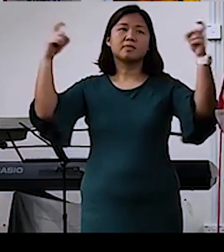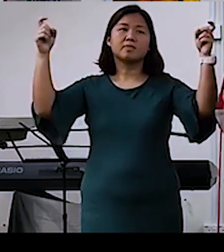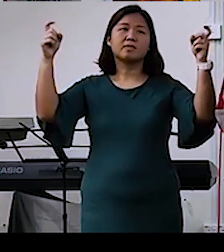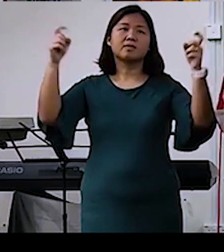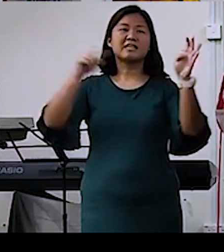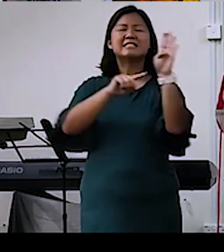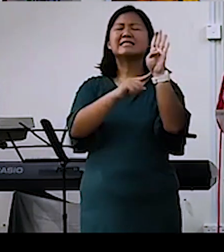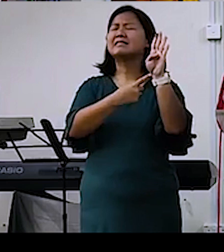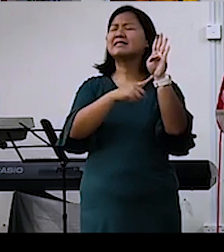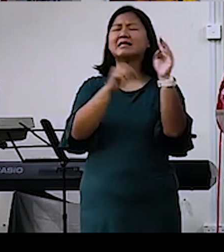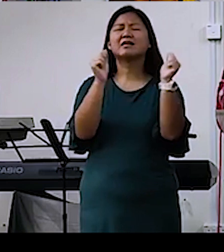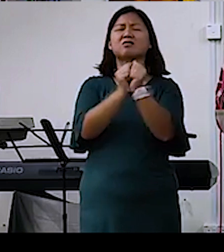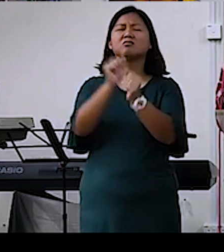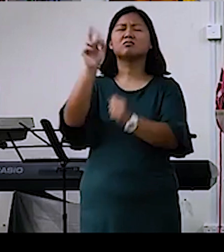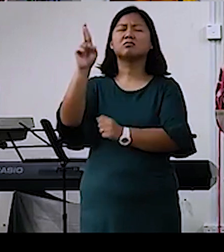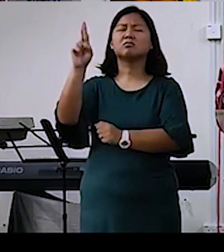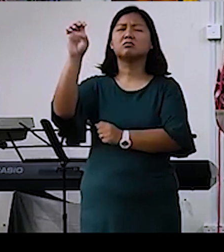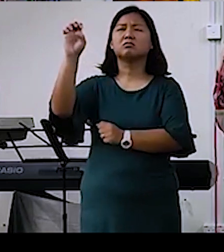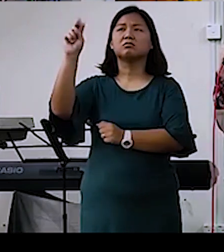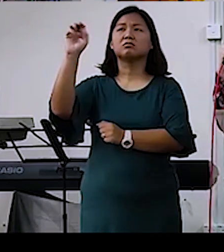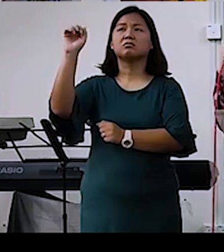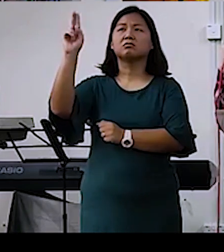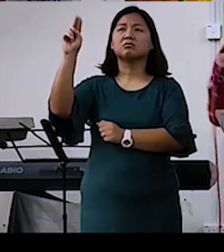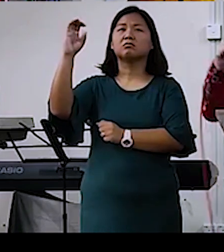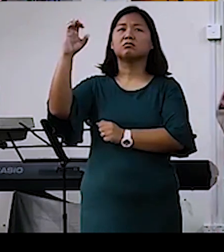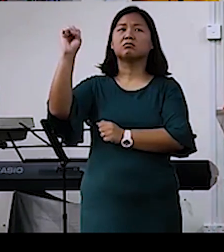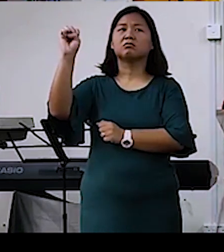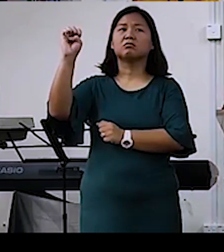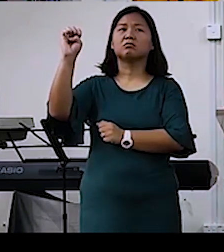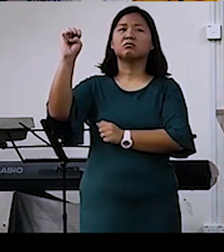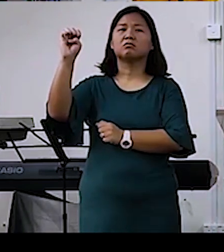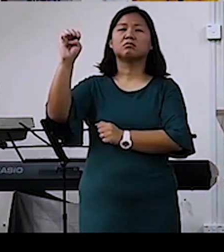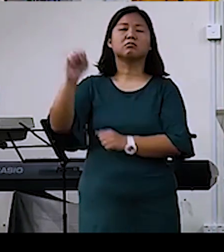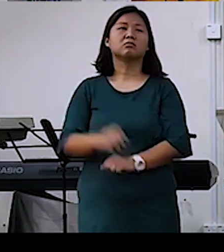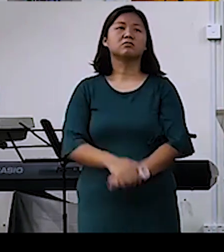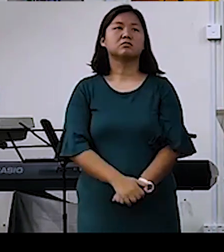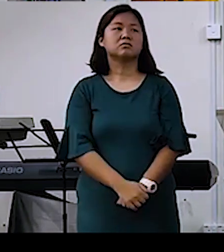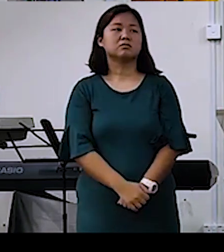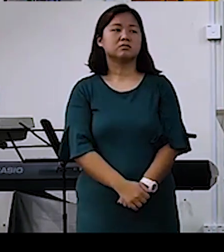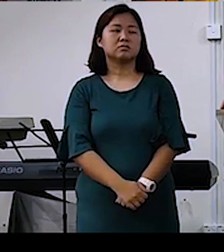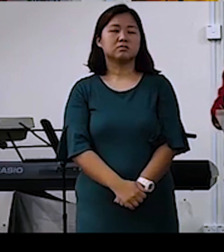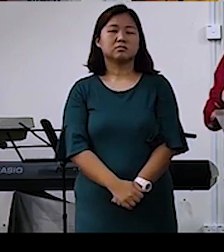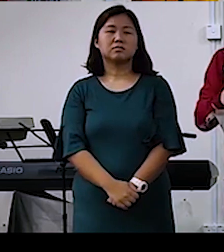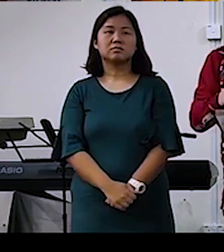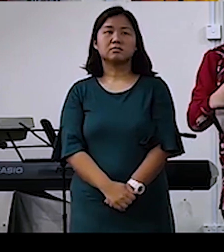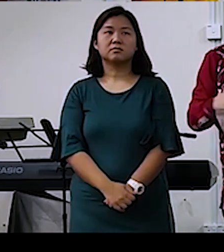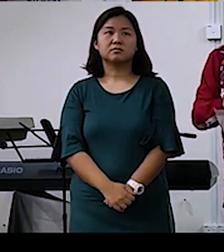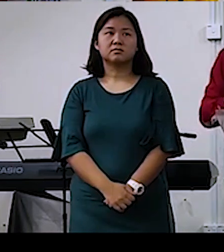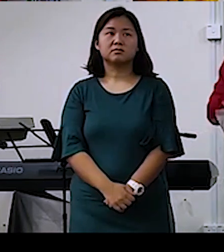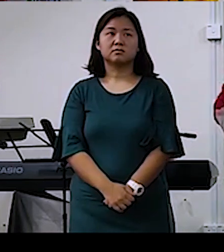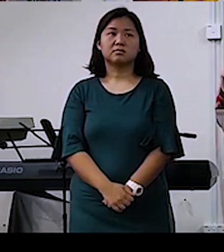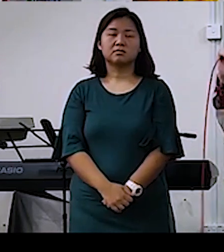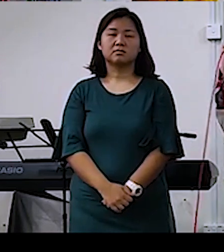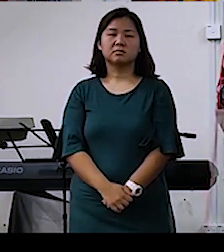with renouncing, and then B is there, and C is there. 哥林多后书第四章第二节，乃将那些暧昧可耻的事